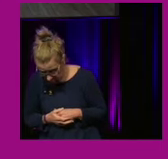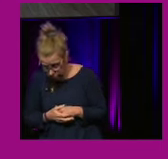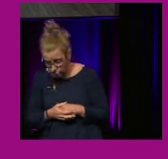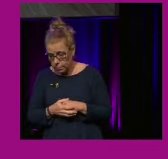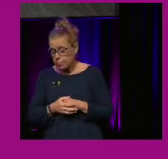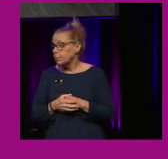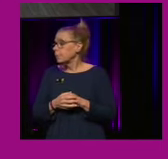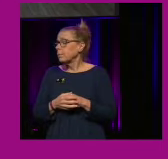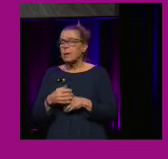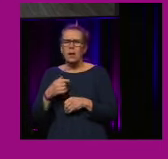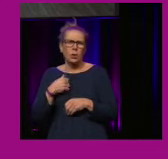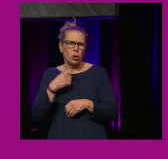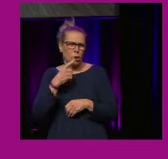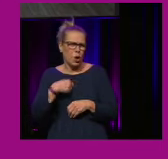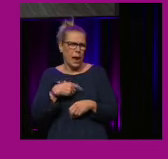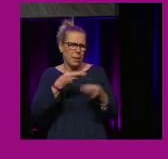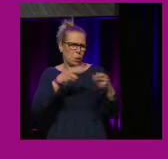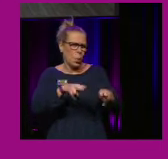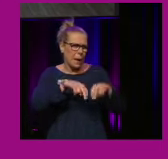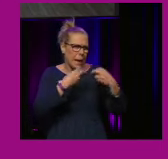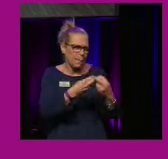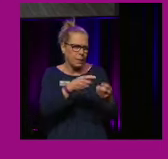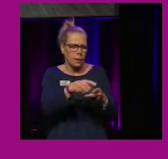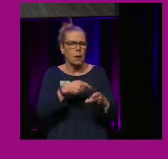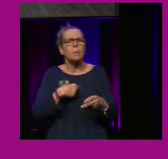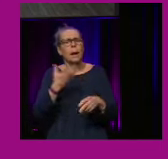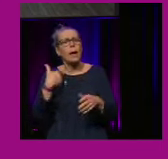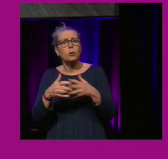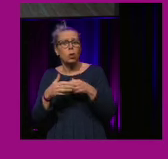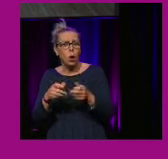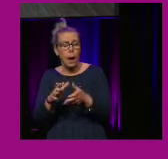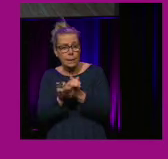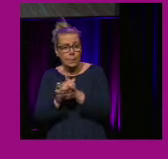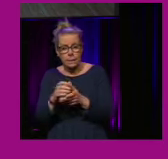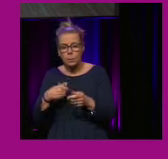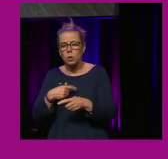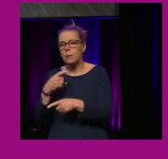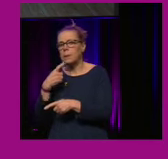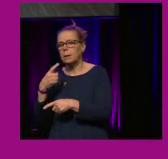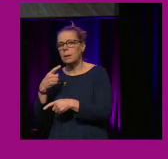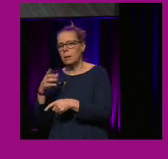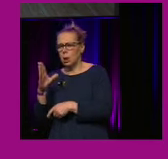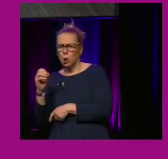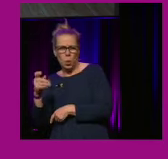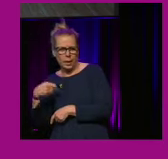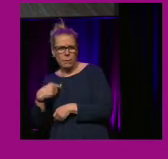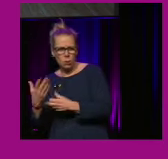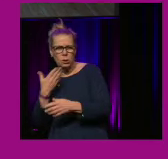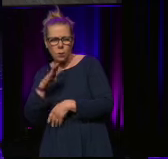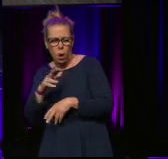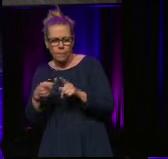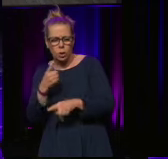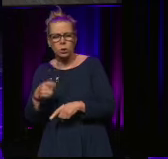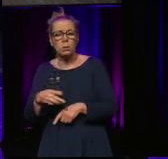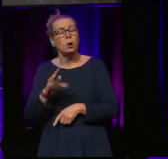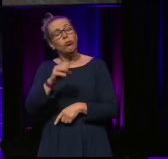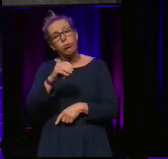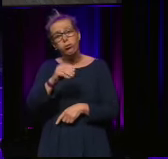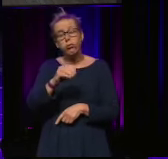jag nämnde ju det här med domarnämnden. Man skulle kunna göra på samma sätt. Eller vad säger, nu ska vi ta Joakim först. Jo, nej, men alltså det kan man naturligtvis tänka